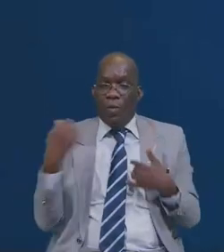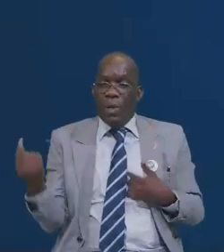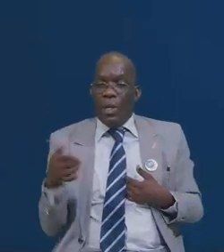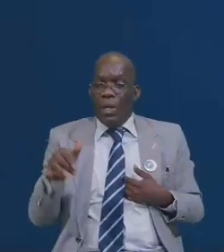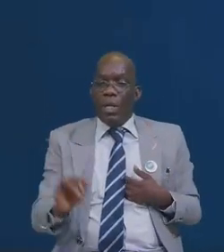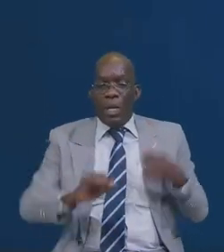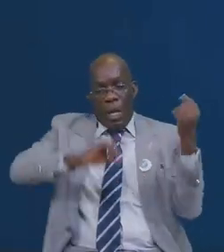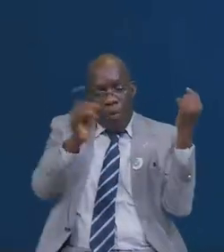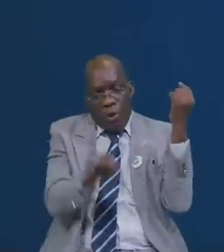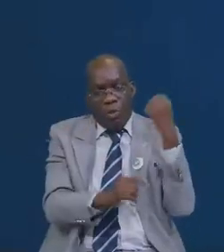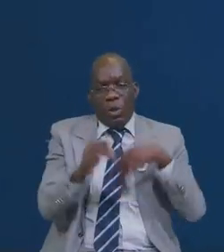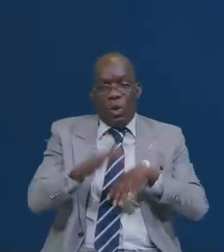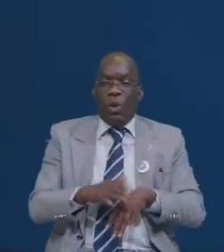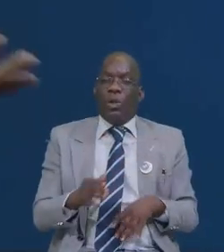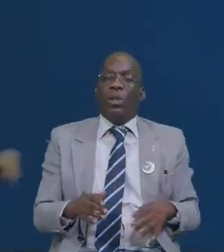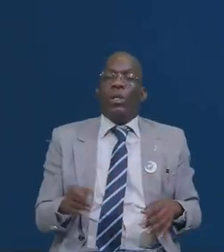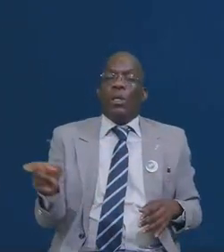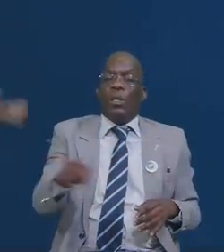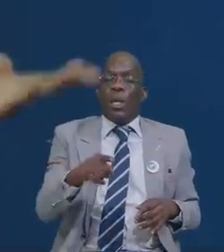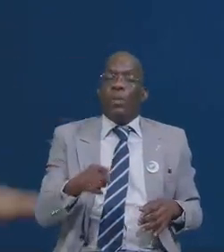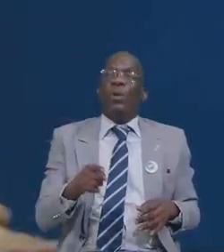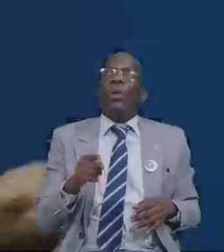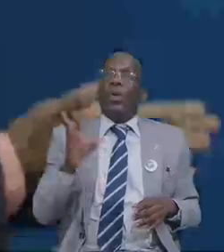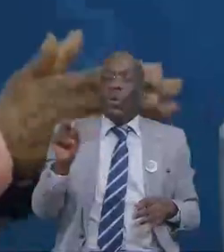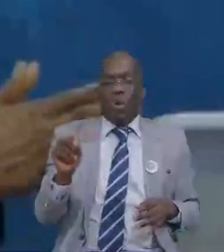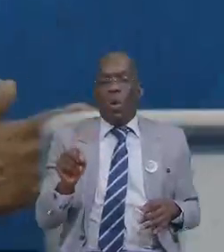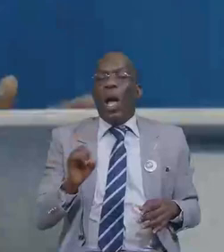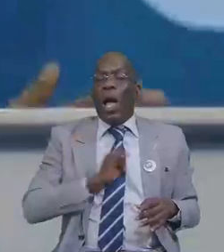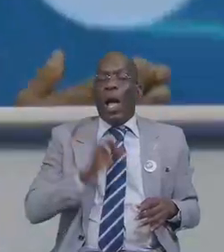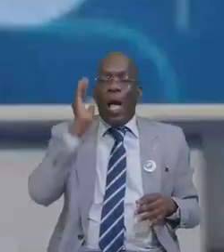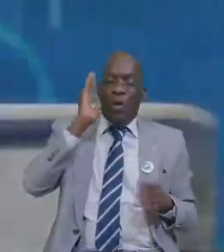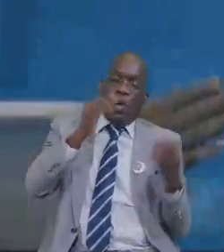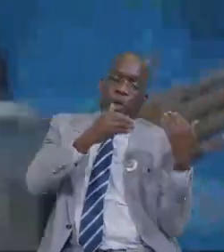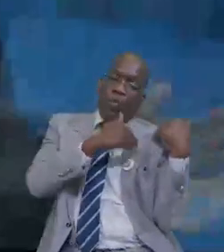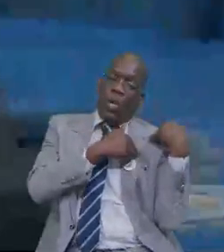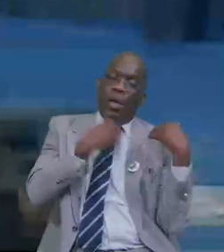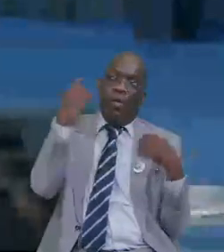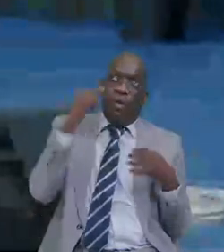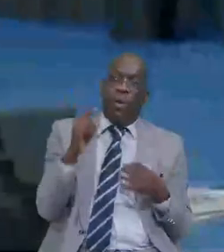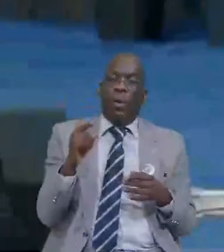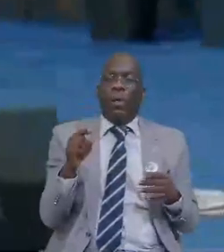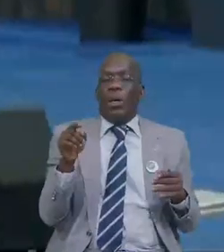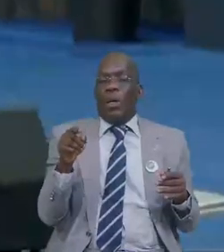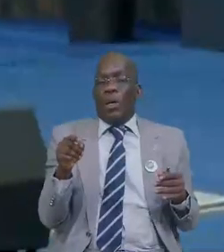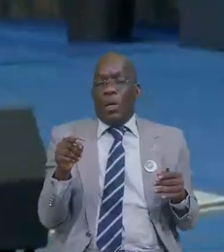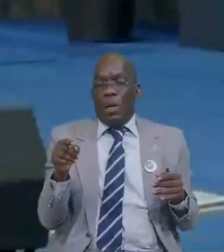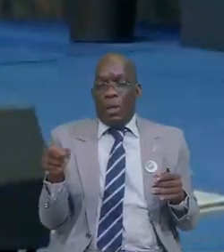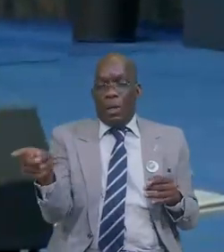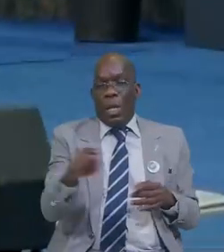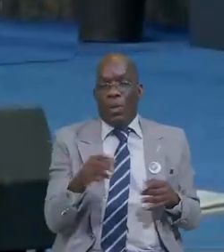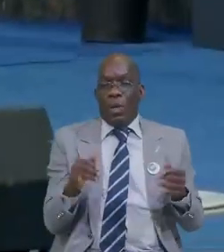envoyer la punition éternelle. Il a dit non. Moi, je vais porter ça pour eux. Voilà pourquoi Dieu a